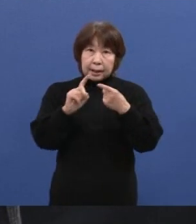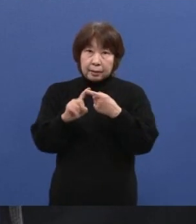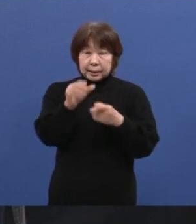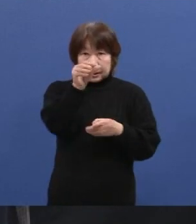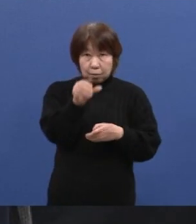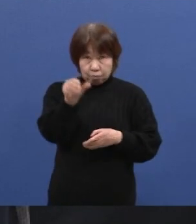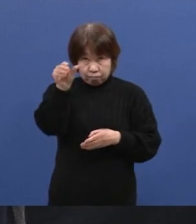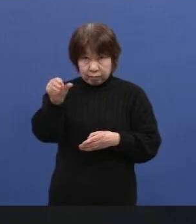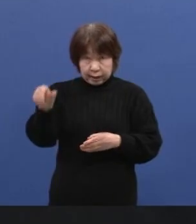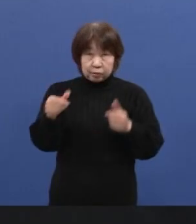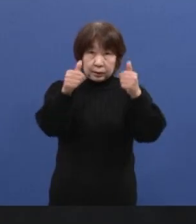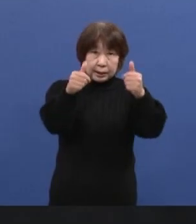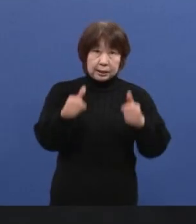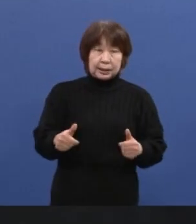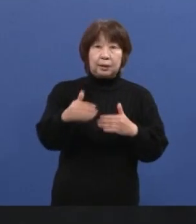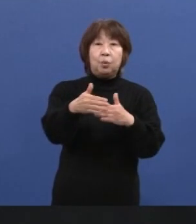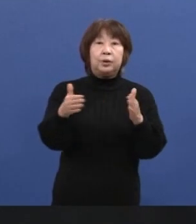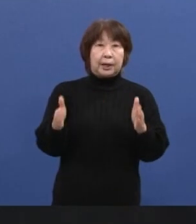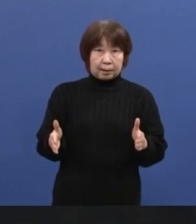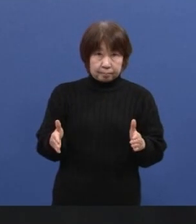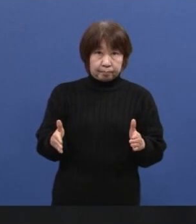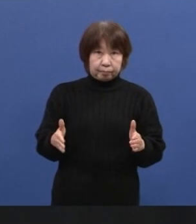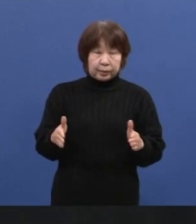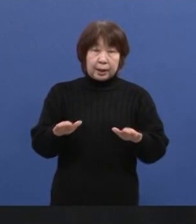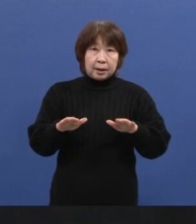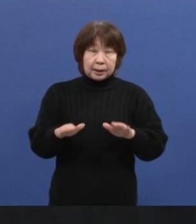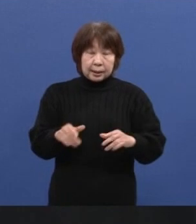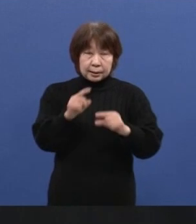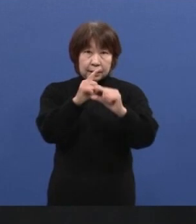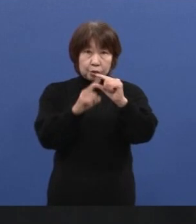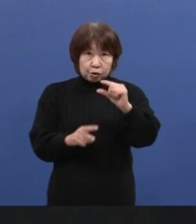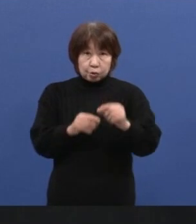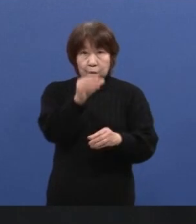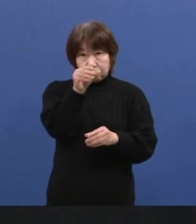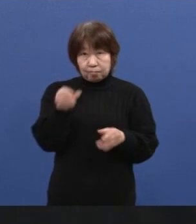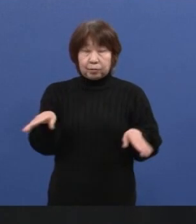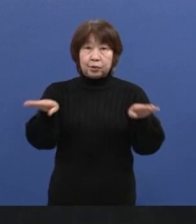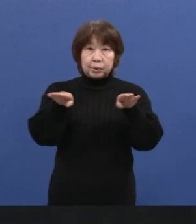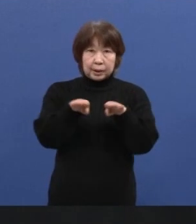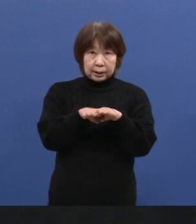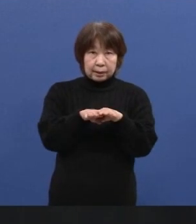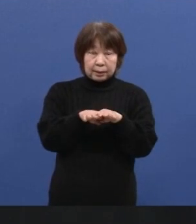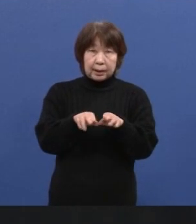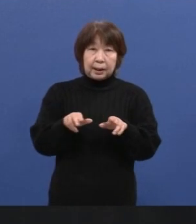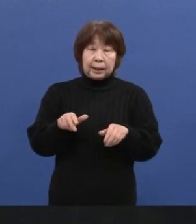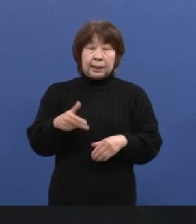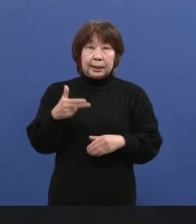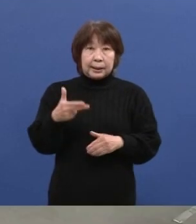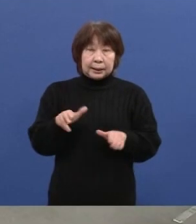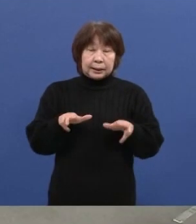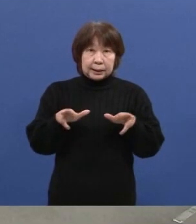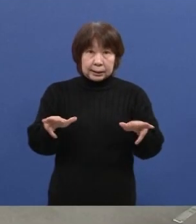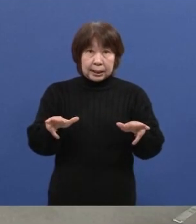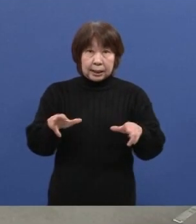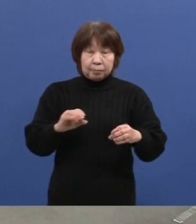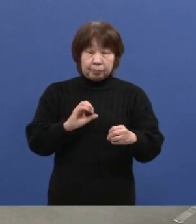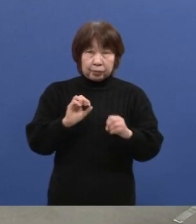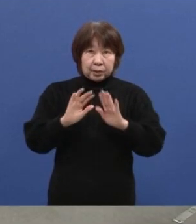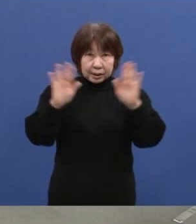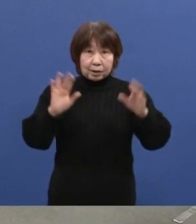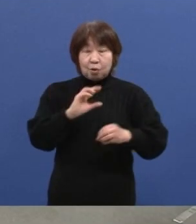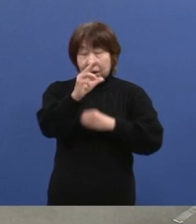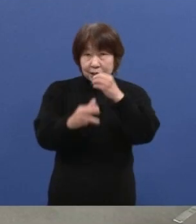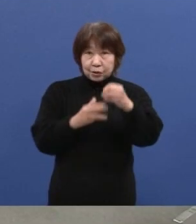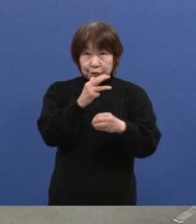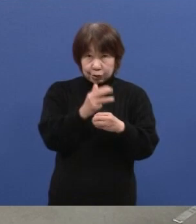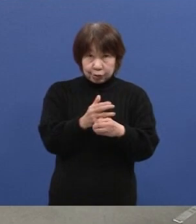示コーナーです。現在中央図書館では、市政施行80周年をテーマにした展示や